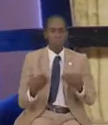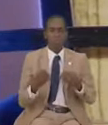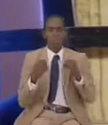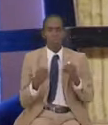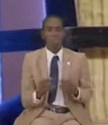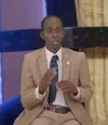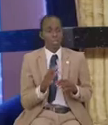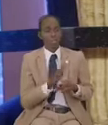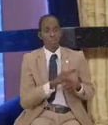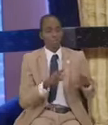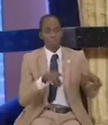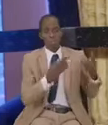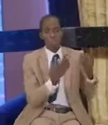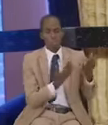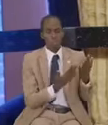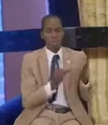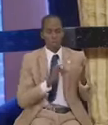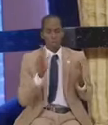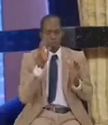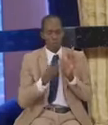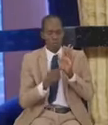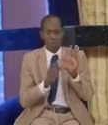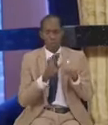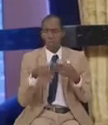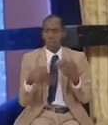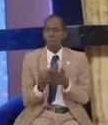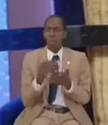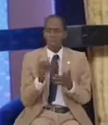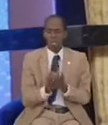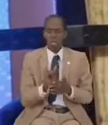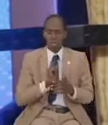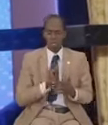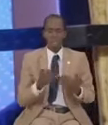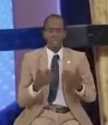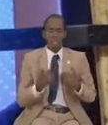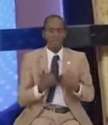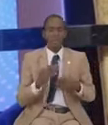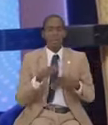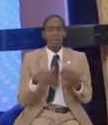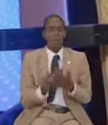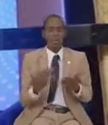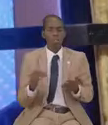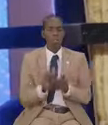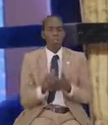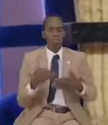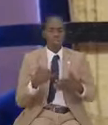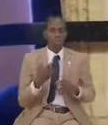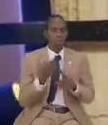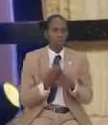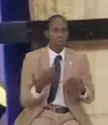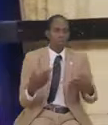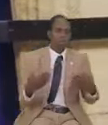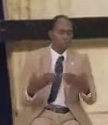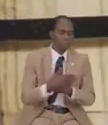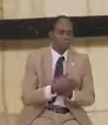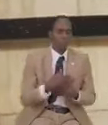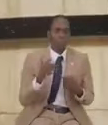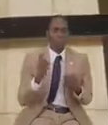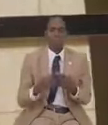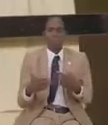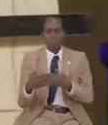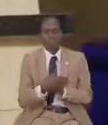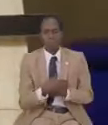maintenant je vais vous montrer tout ce que je possède toutes les choses dans sa maison de chambre en chambre d'appartement à battements